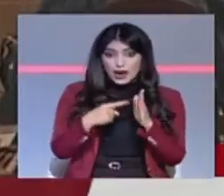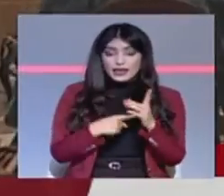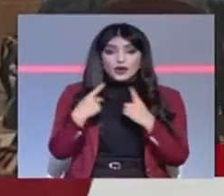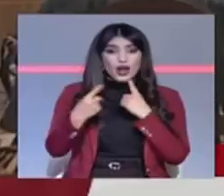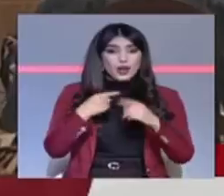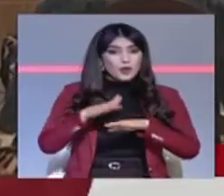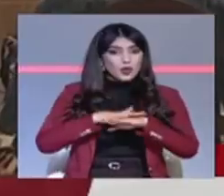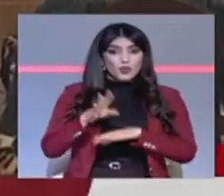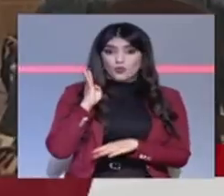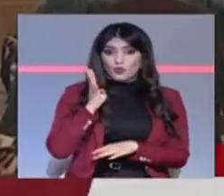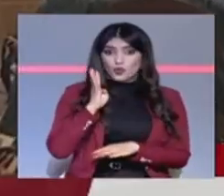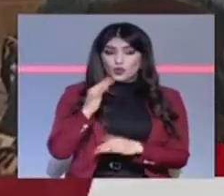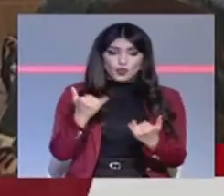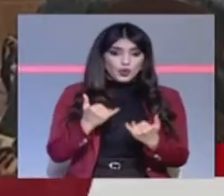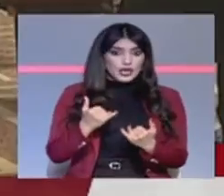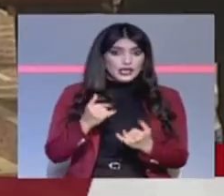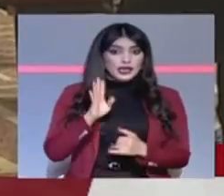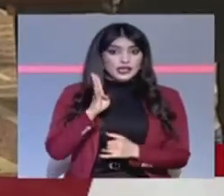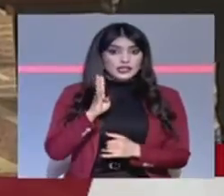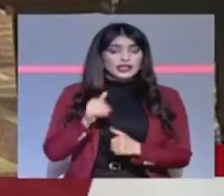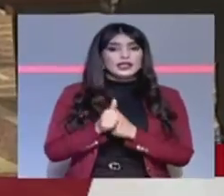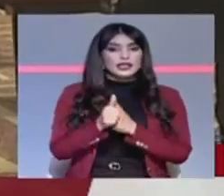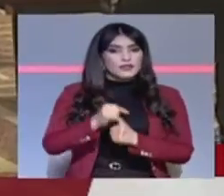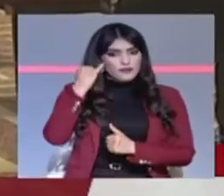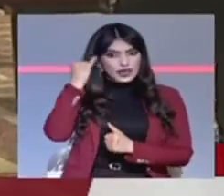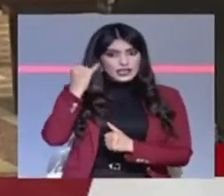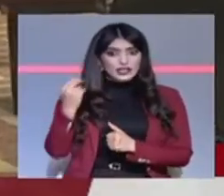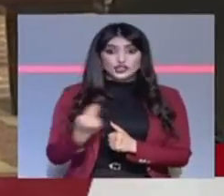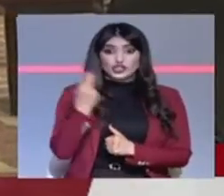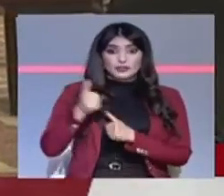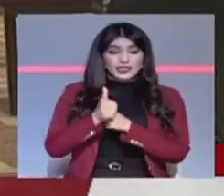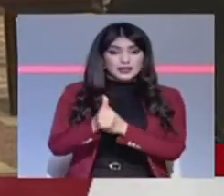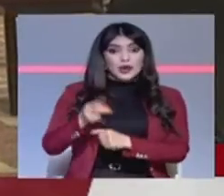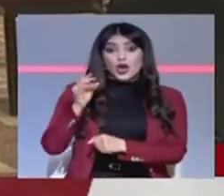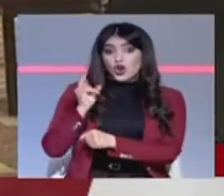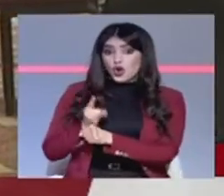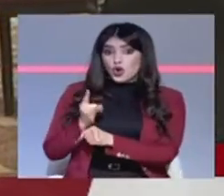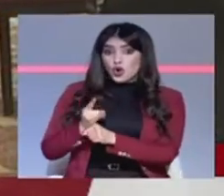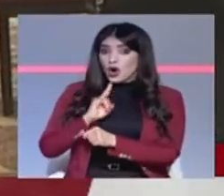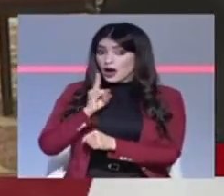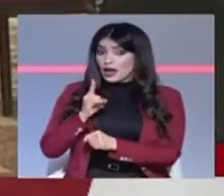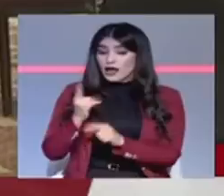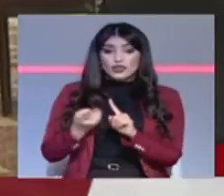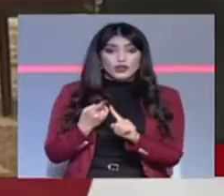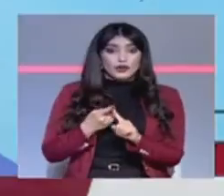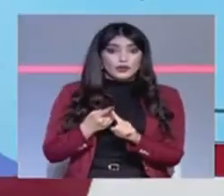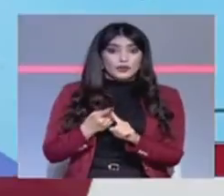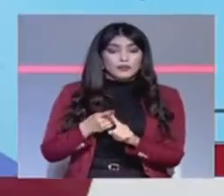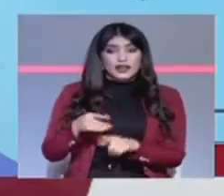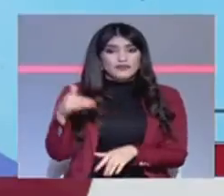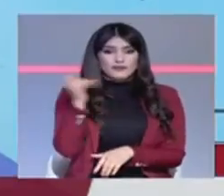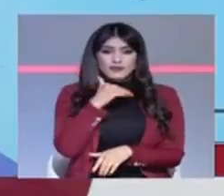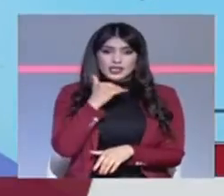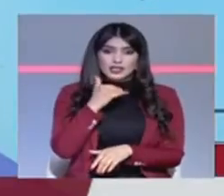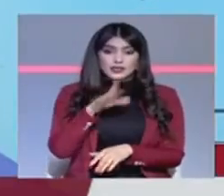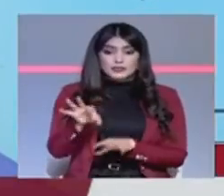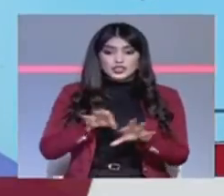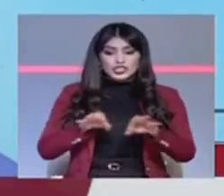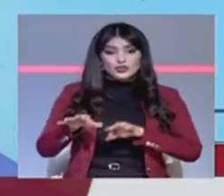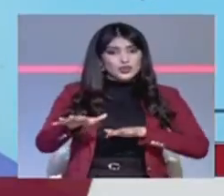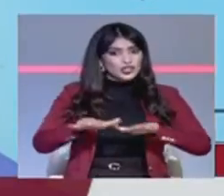عقدت بمبادره من الجامعه التونسيه للنزول وذلك بهدف التاكيد على الاسراع باتخاذ التدابير